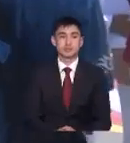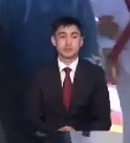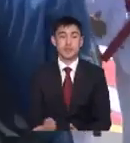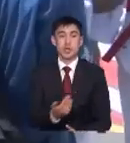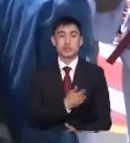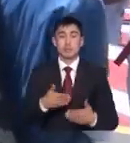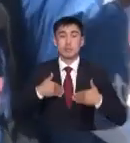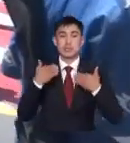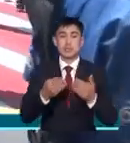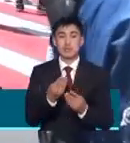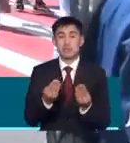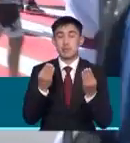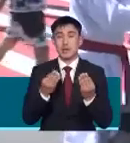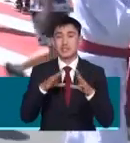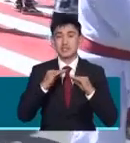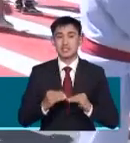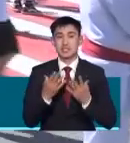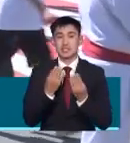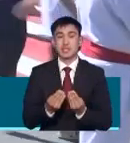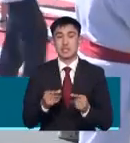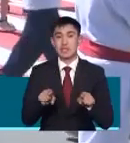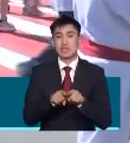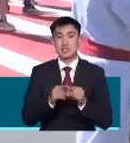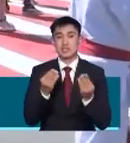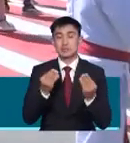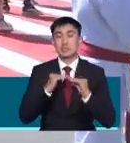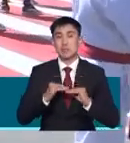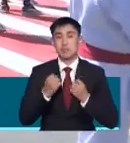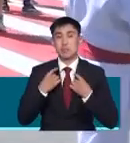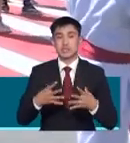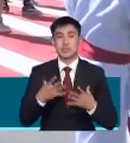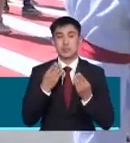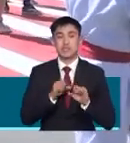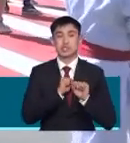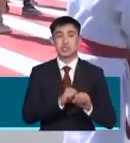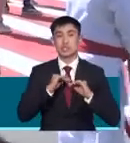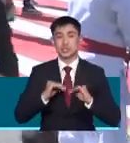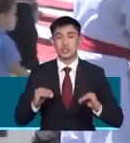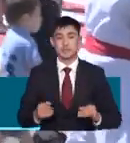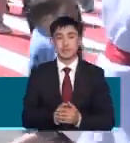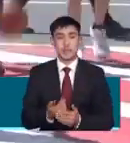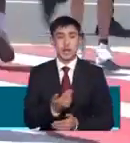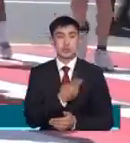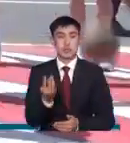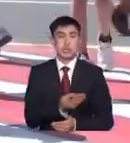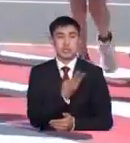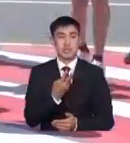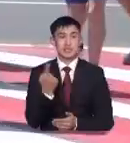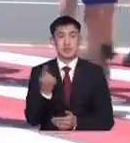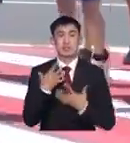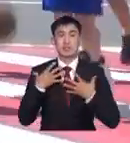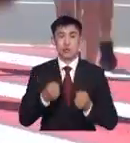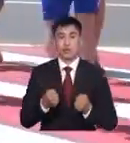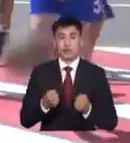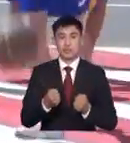этот прекрасный день всех наших детей с таким замечательным праздником – День защиты детей. Хочу пожелать им прежде всего